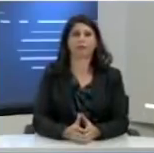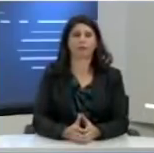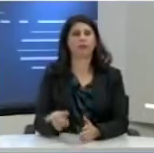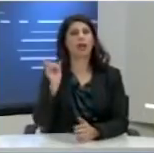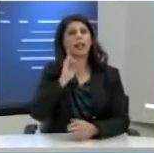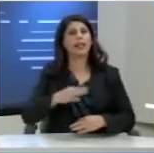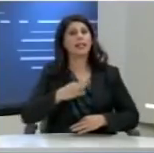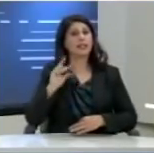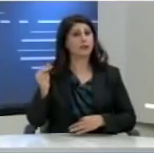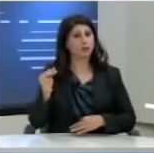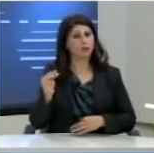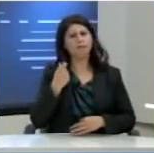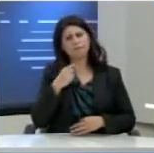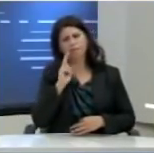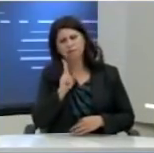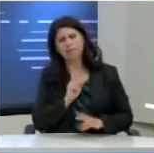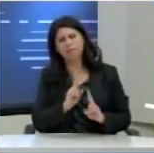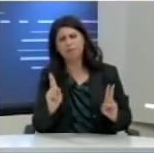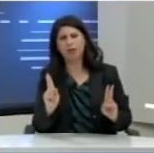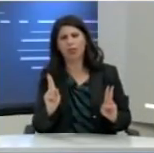Κυρίες και κύριοι βουλευτές, είναι προφανές